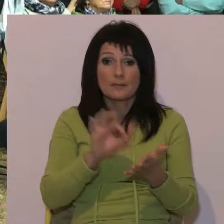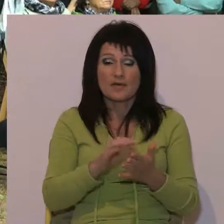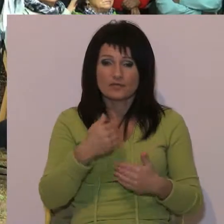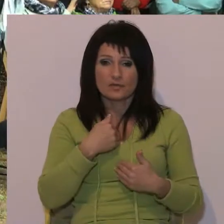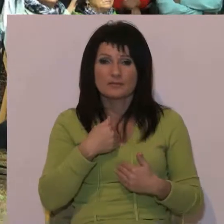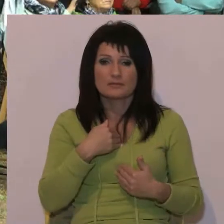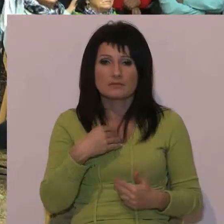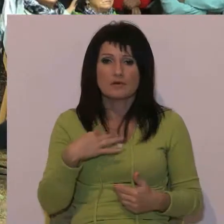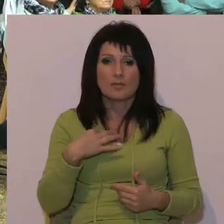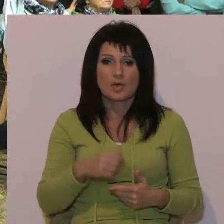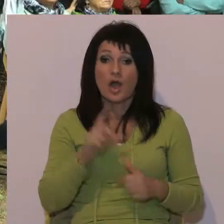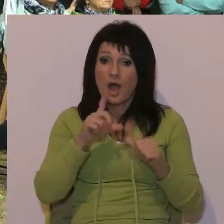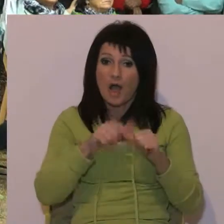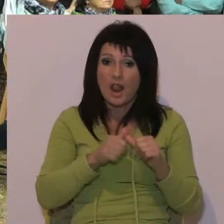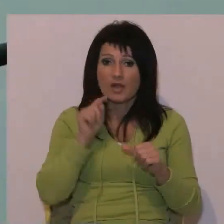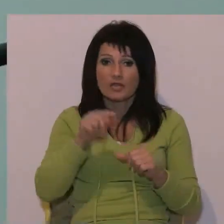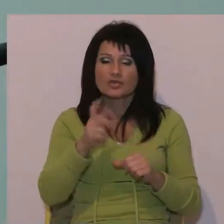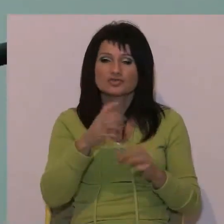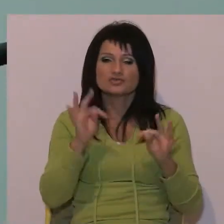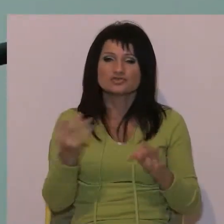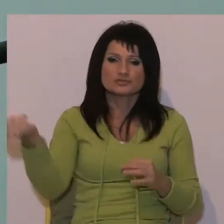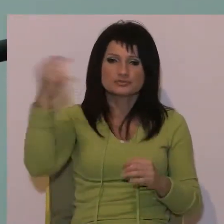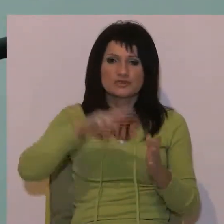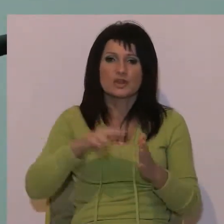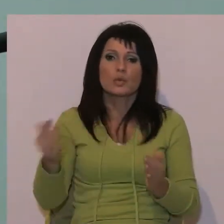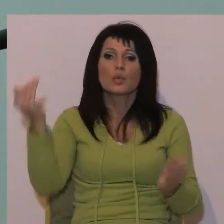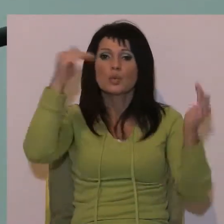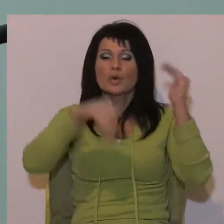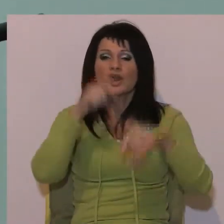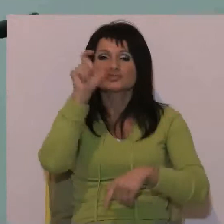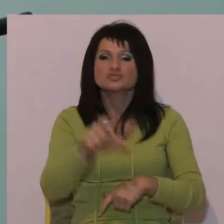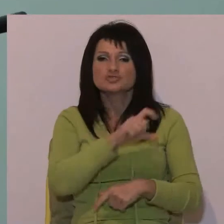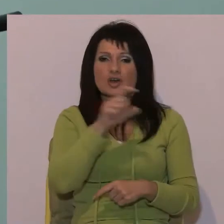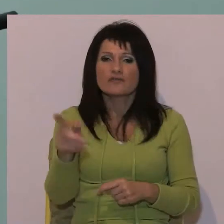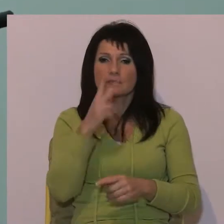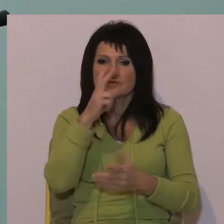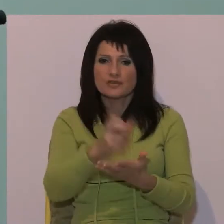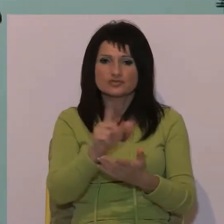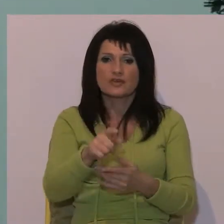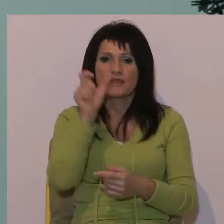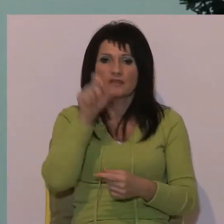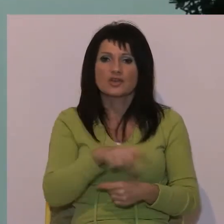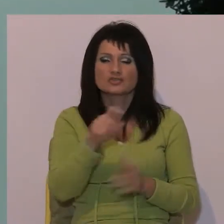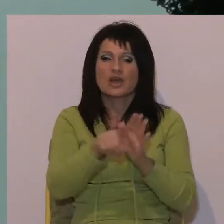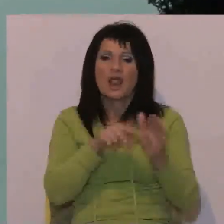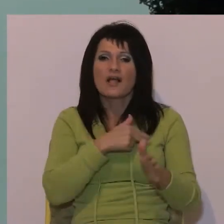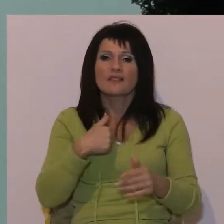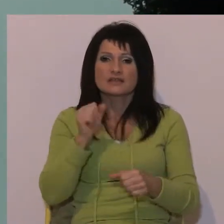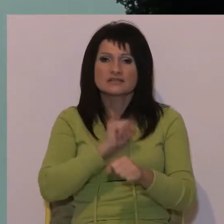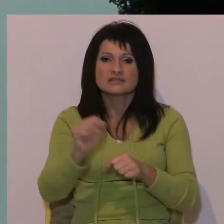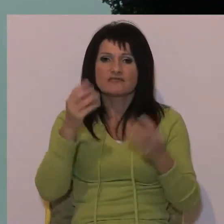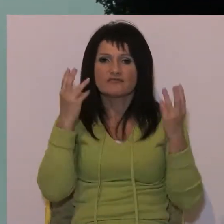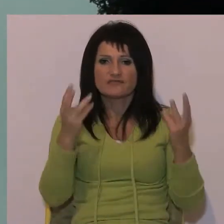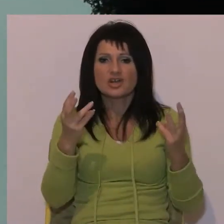obchodzi? Ale to, że przyszliście dzisiaj tutaj na tą Górę Krzyżową, to świadczy, że ten krzyż dla nas jest